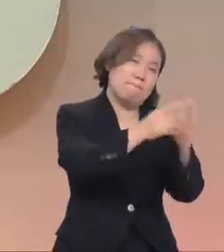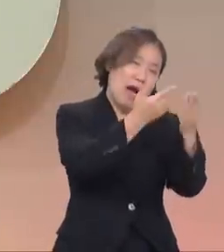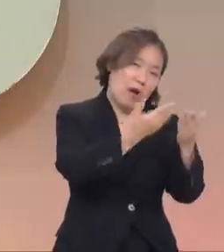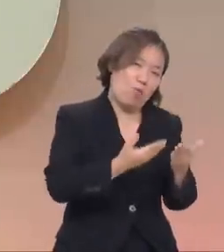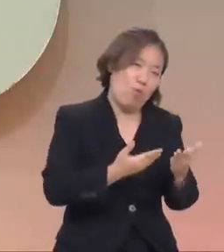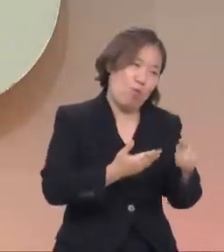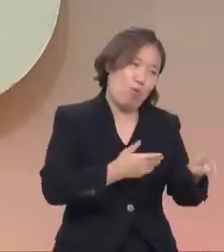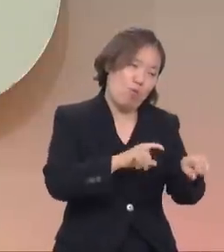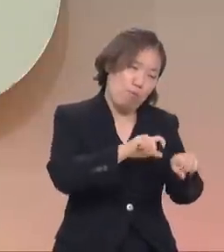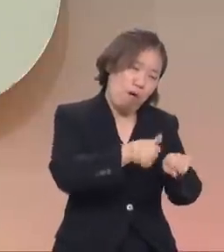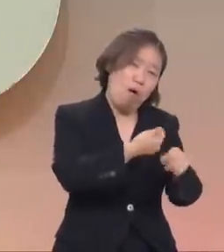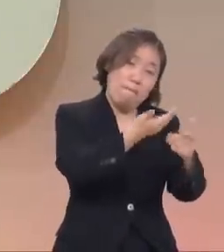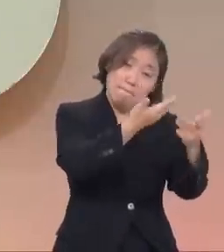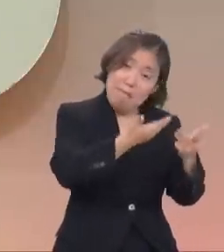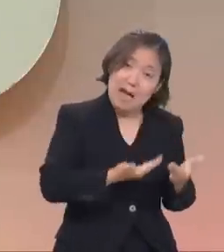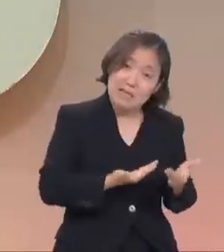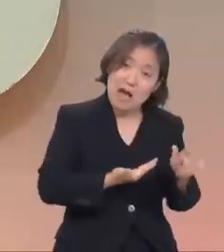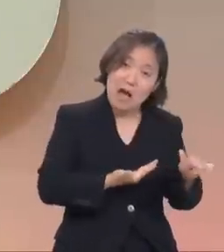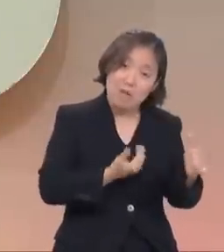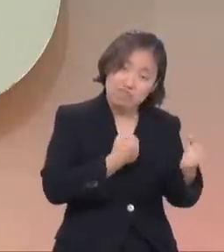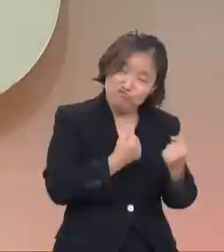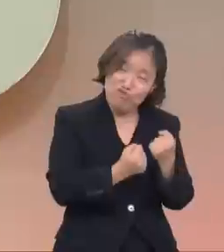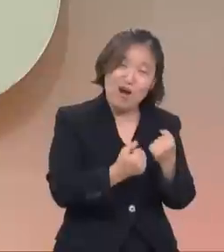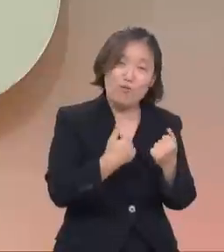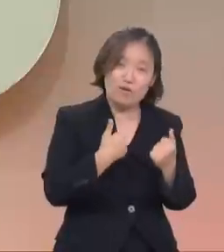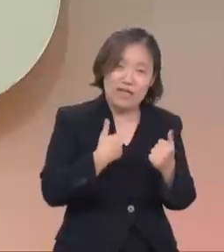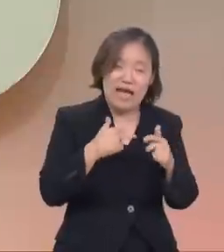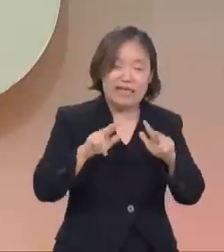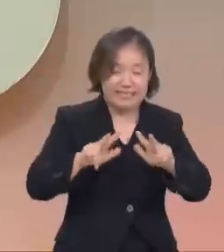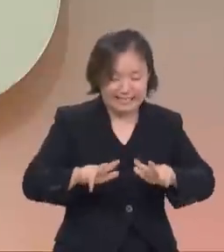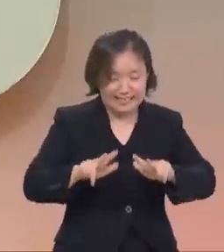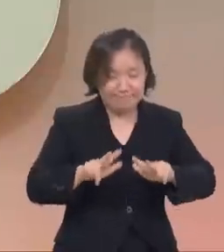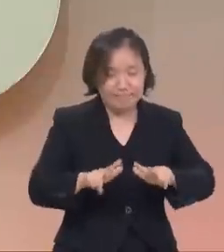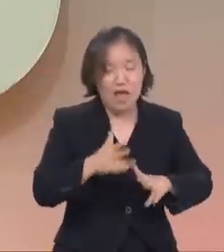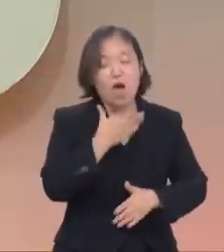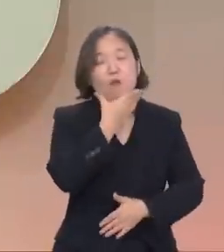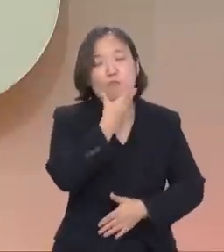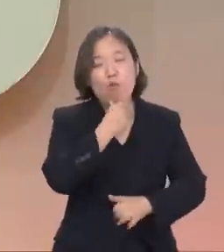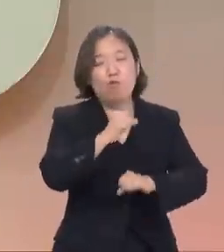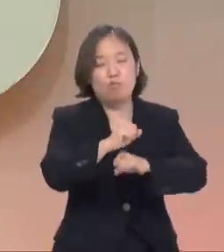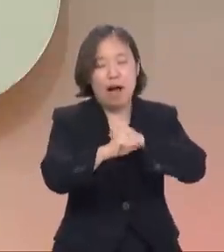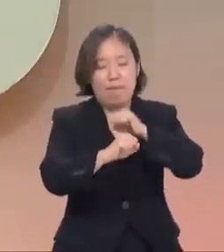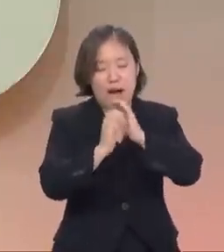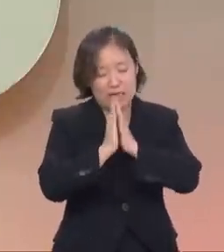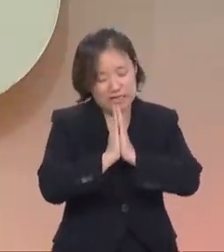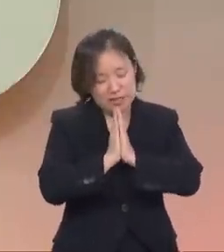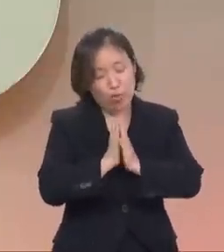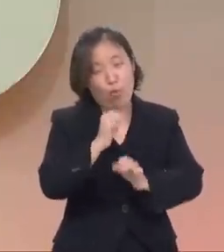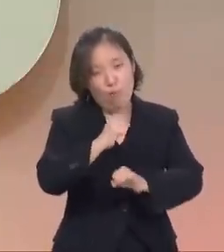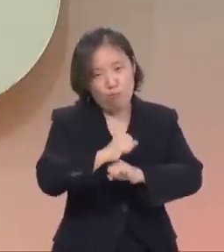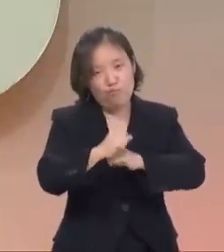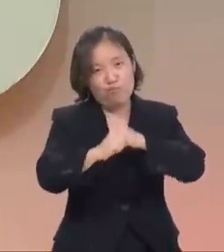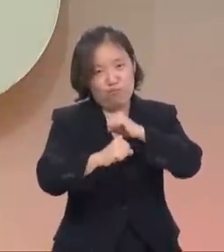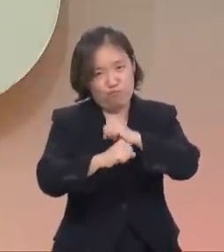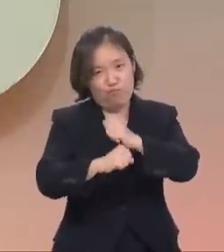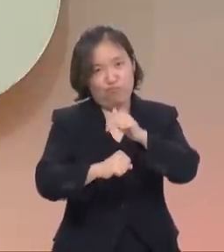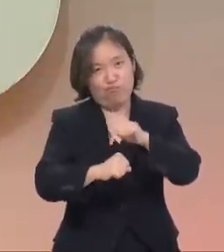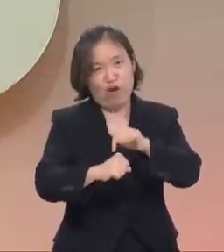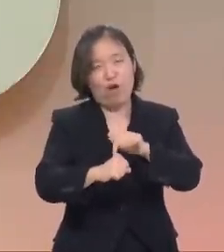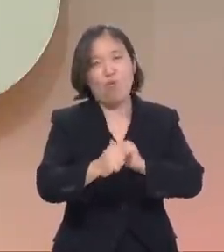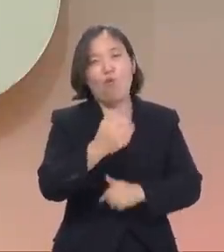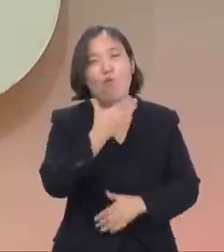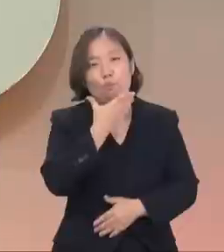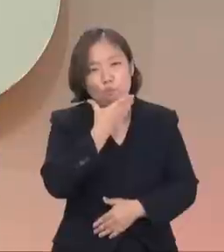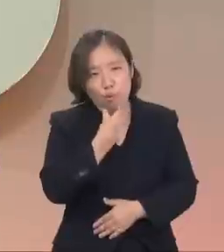염불하고 기도하고 복과 서너가 공덕을 닦으며 어차피 받아야 할